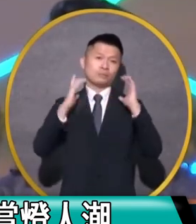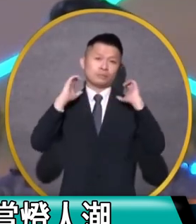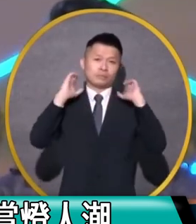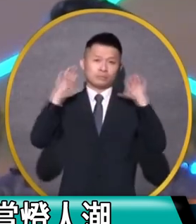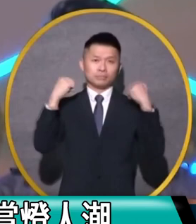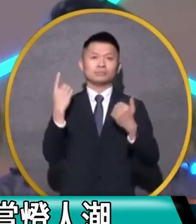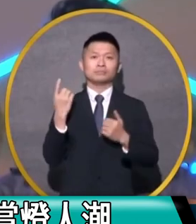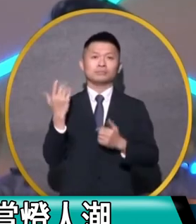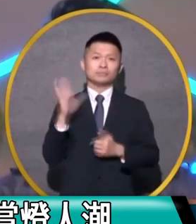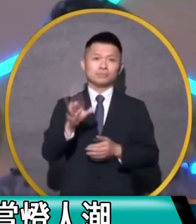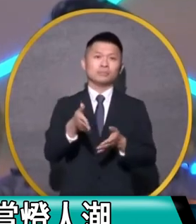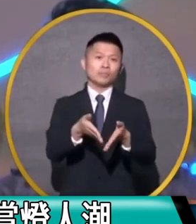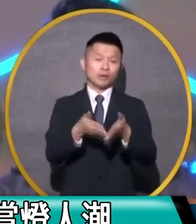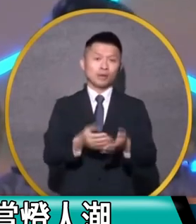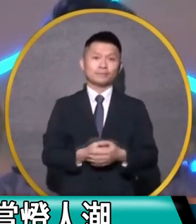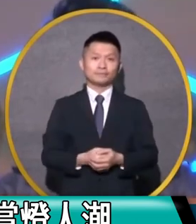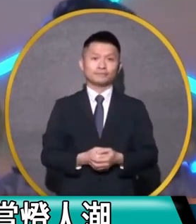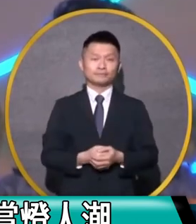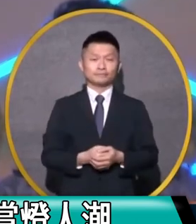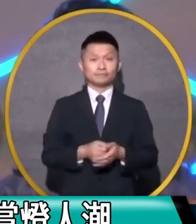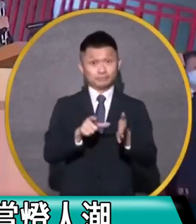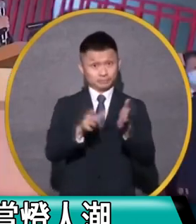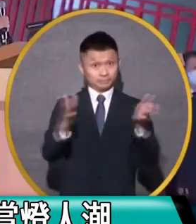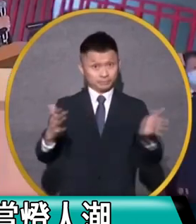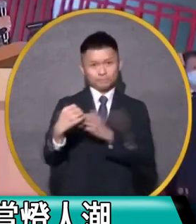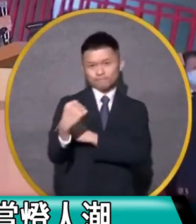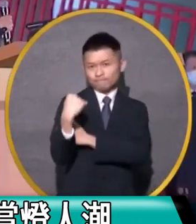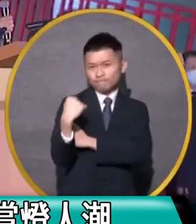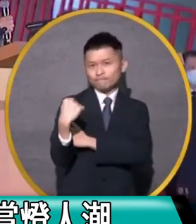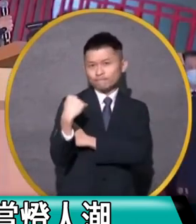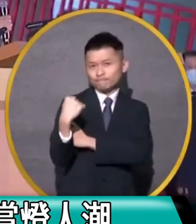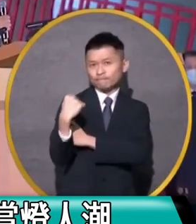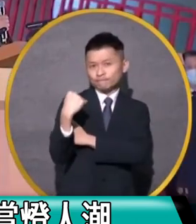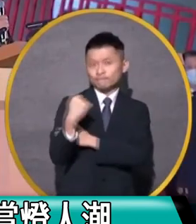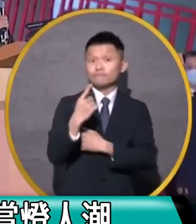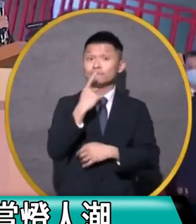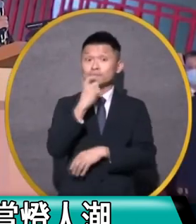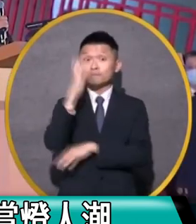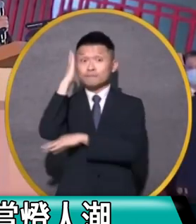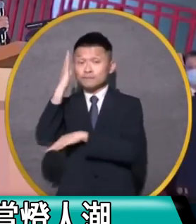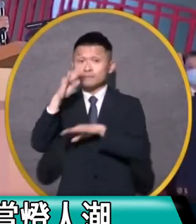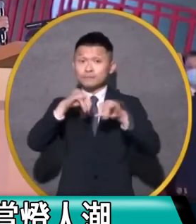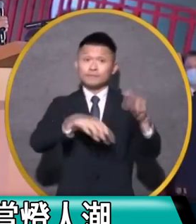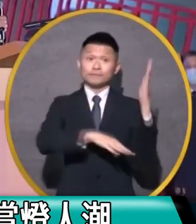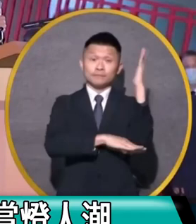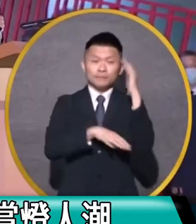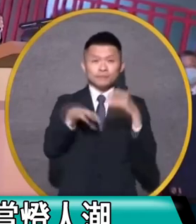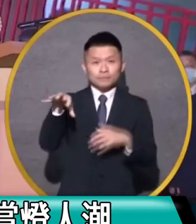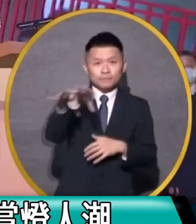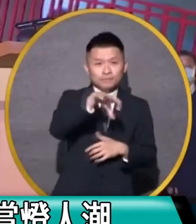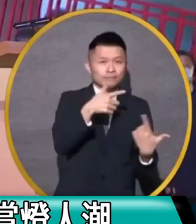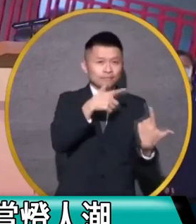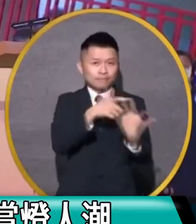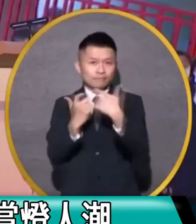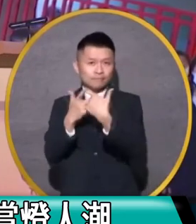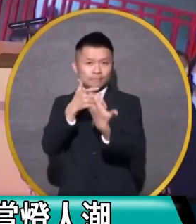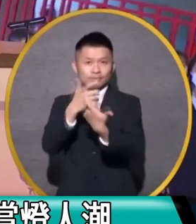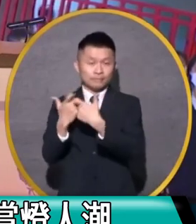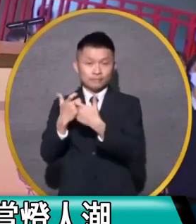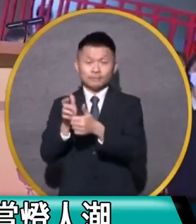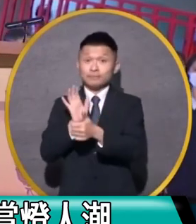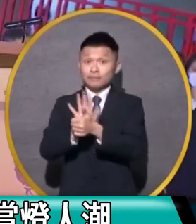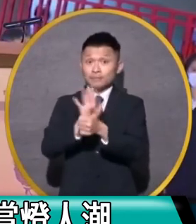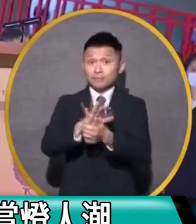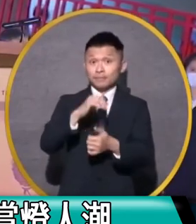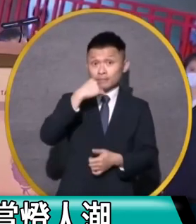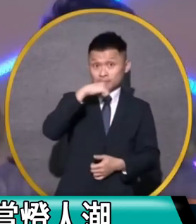这一段期间当中，我们也努力的来从中央跟地方一起配合，来使得台湾在